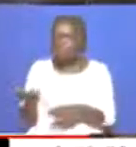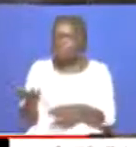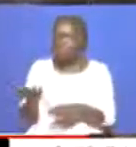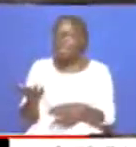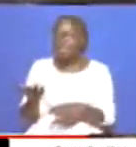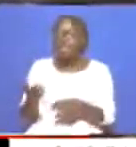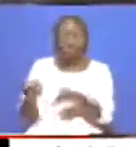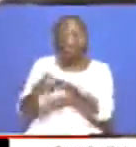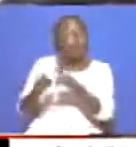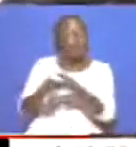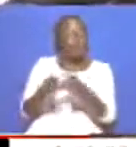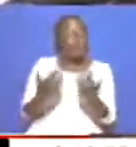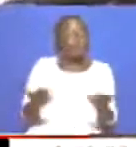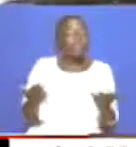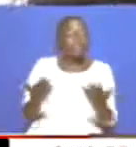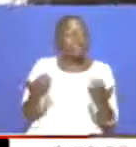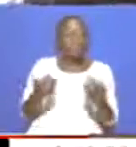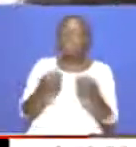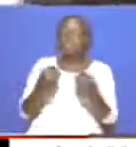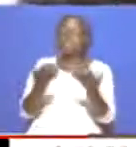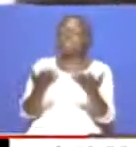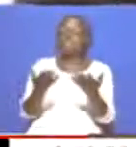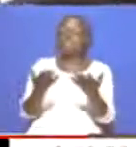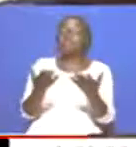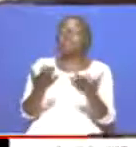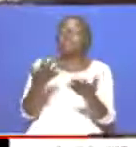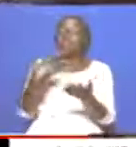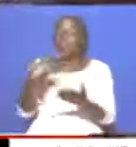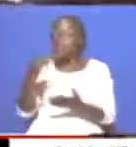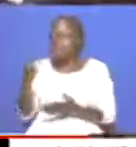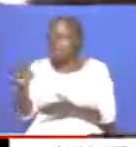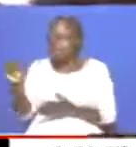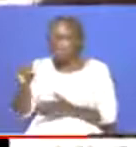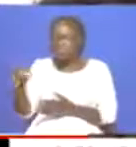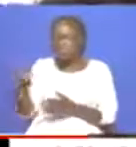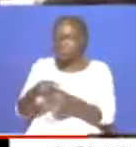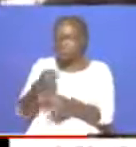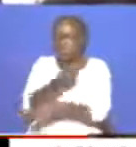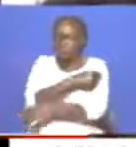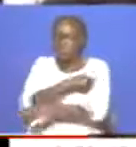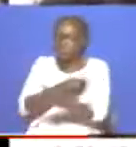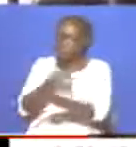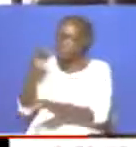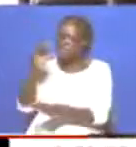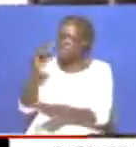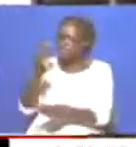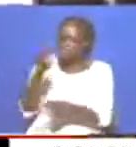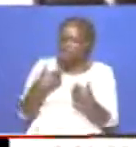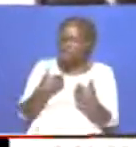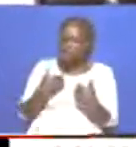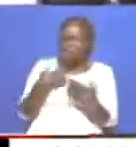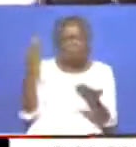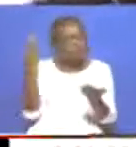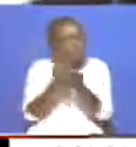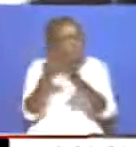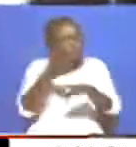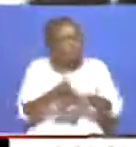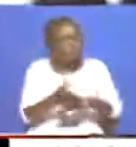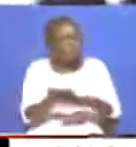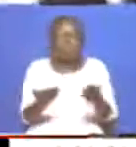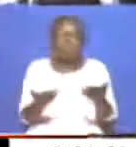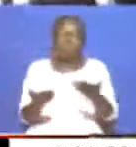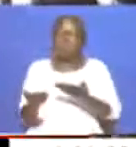tumewawekea equipment ya 1,500,000 katika hospitali yenu ya Narok hapa mpaka muko na ICU. Ni kweli ama si kweli?